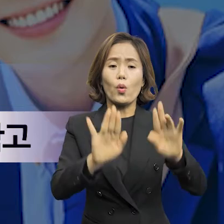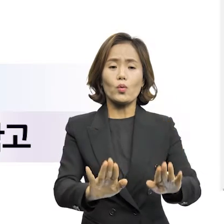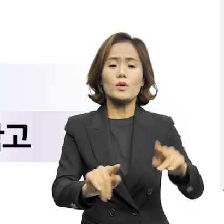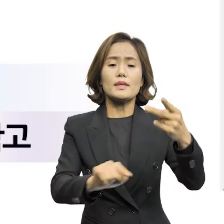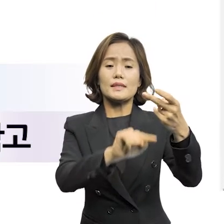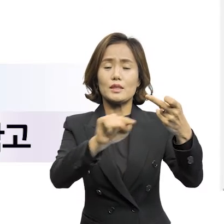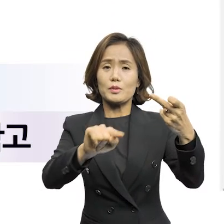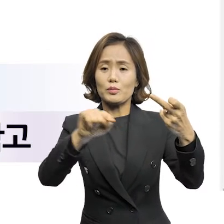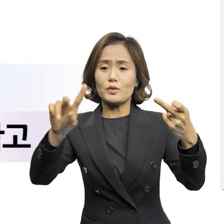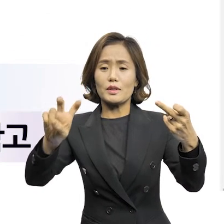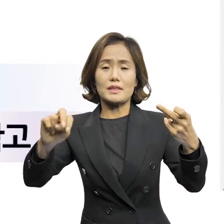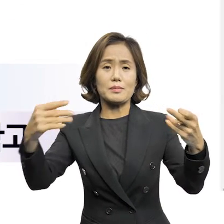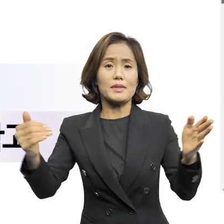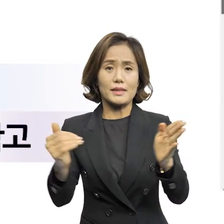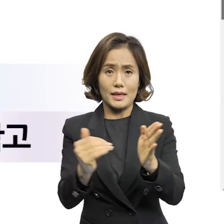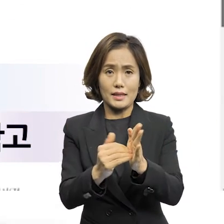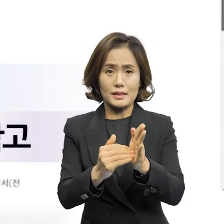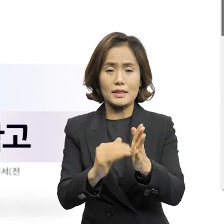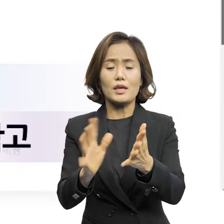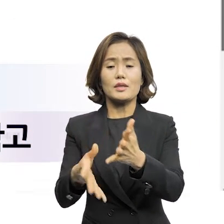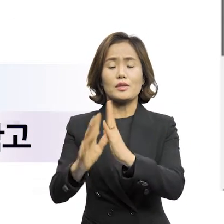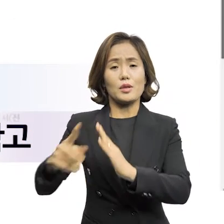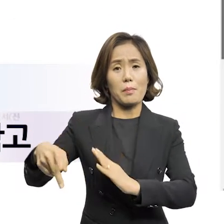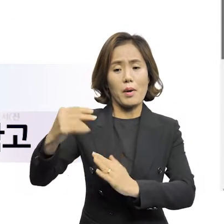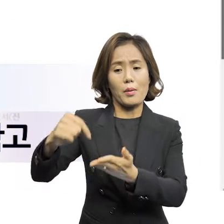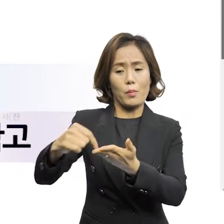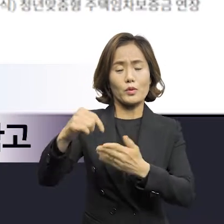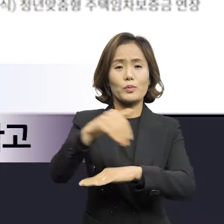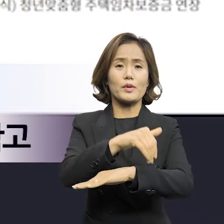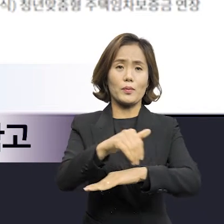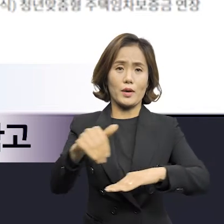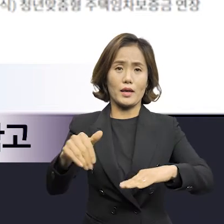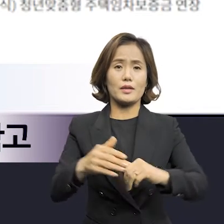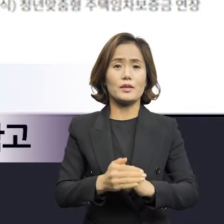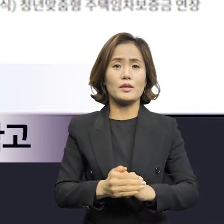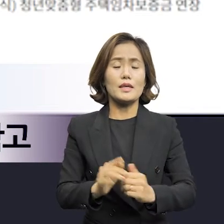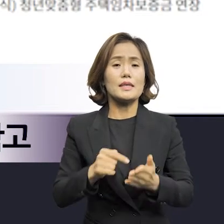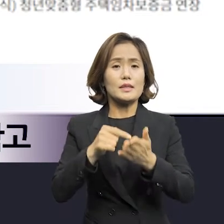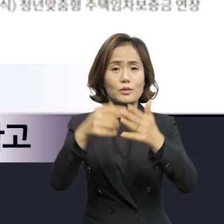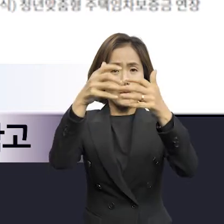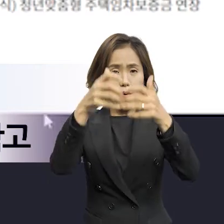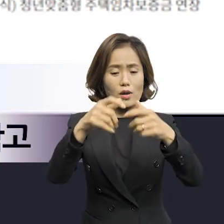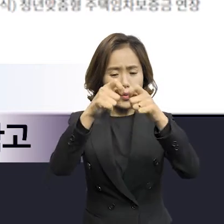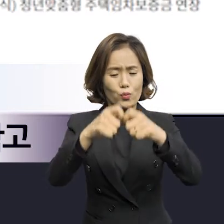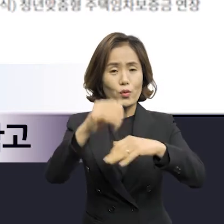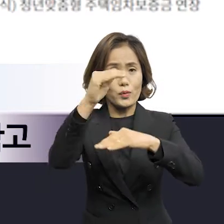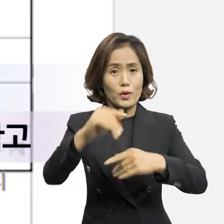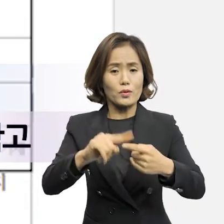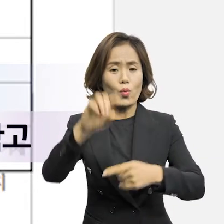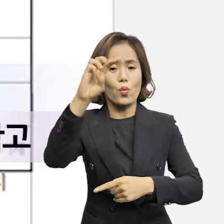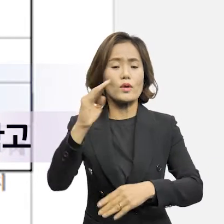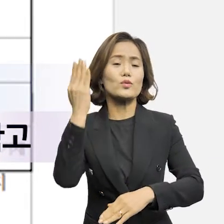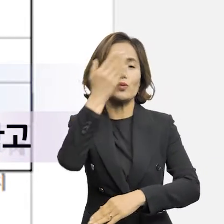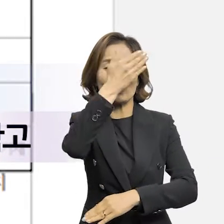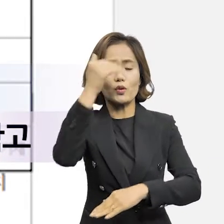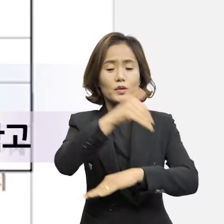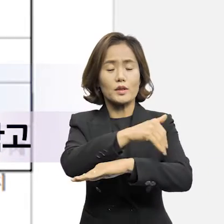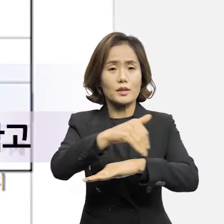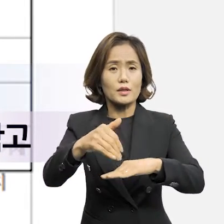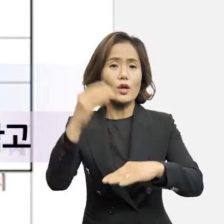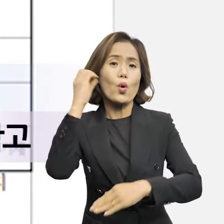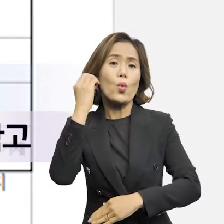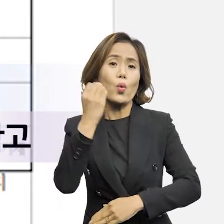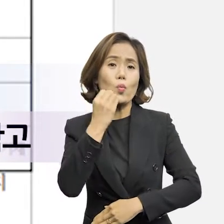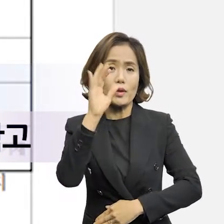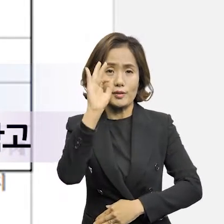오는 12일부터 22일까지 선착순으로 모집할 계획이며 신청 관련 세부 내용은 광주 청년 정책